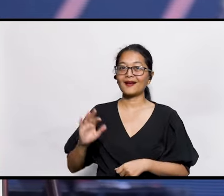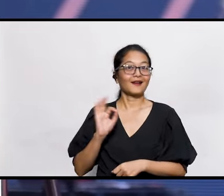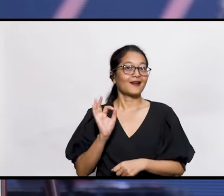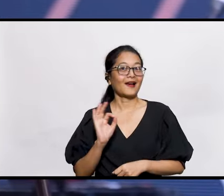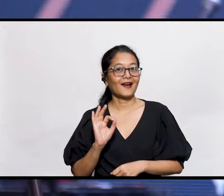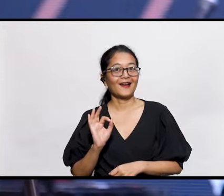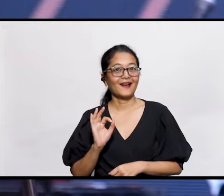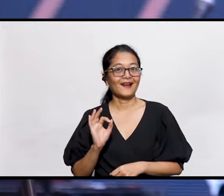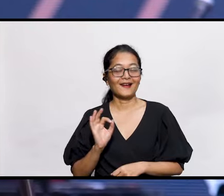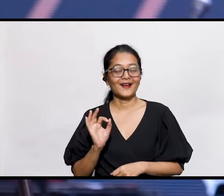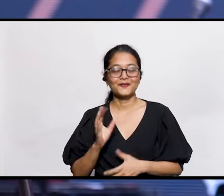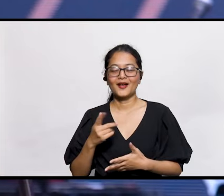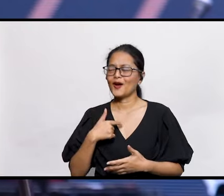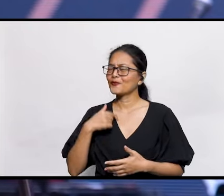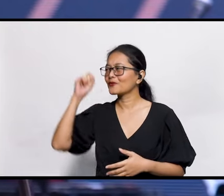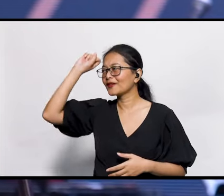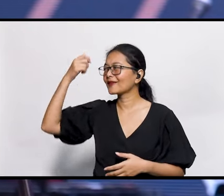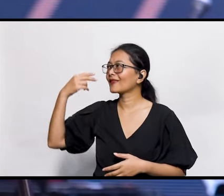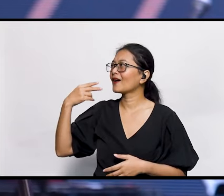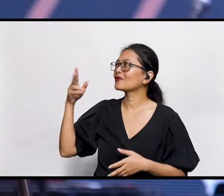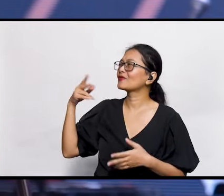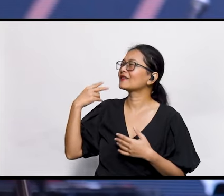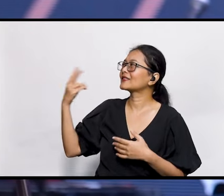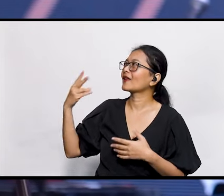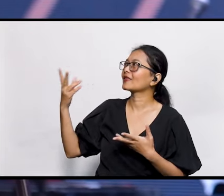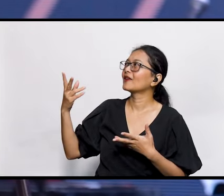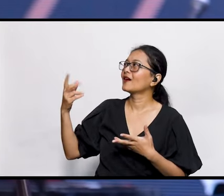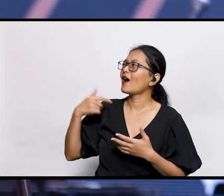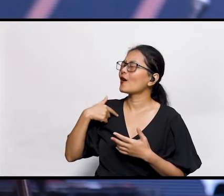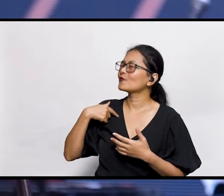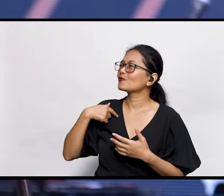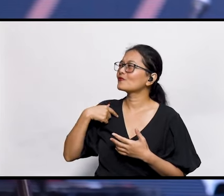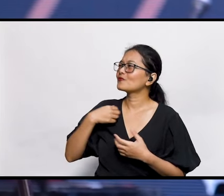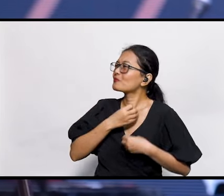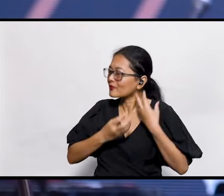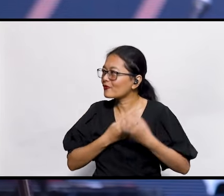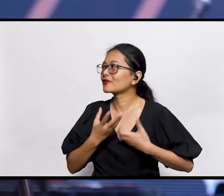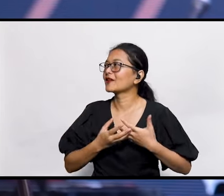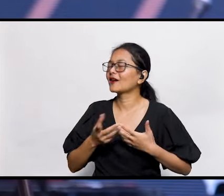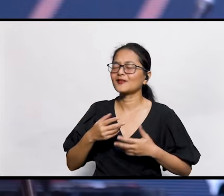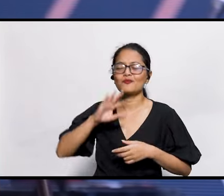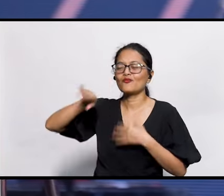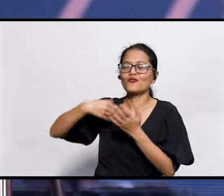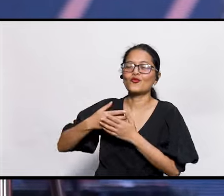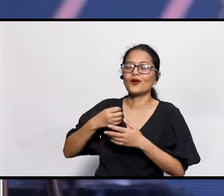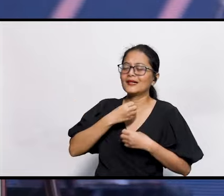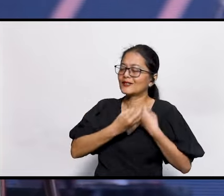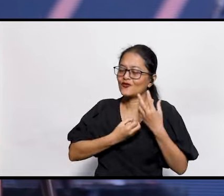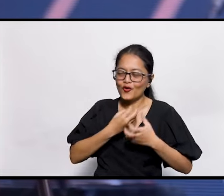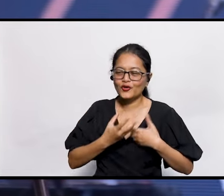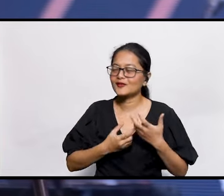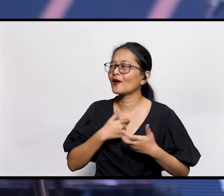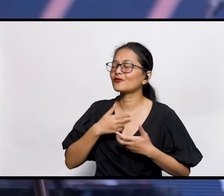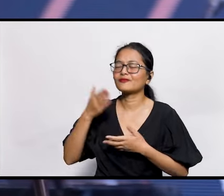penghakiman kepada Tuhan saya ingat akan dosa saya Sebelum saya bertobat mungkin masih teriang-ngiang tapi gilgal